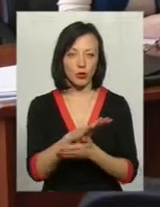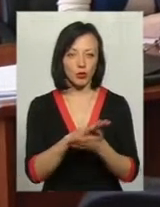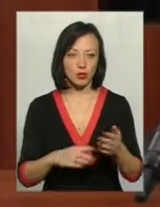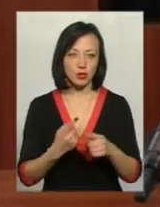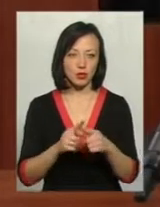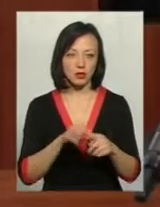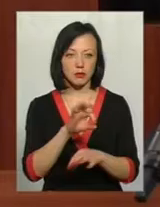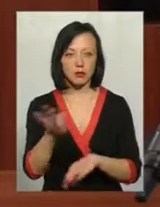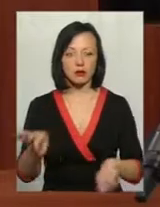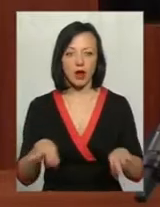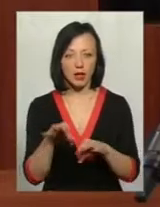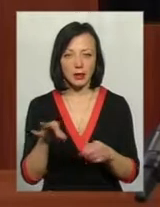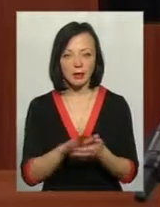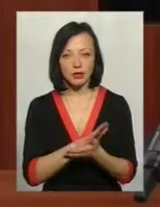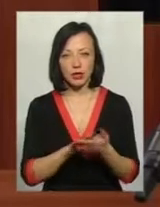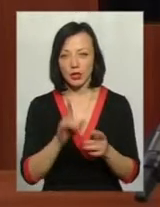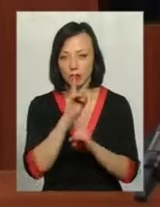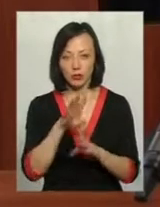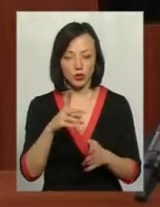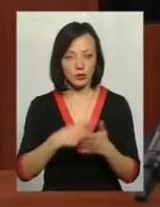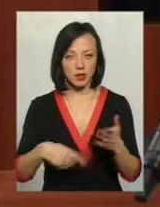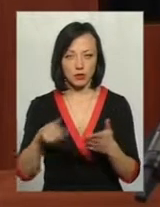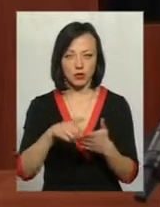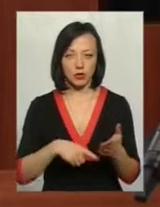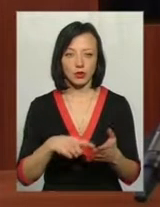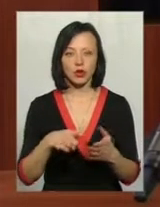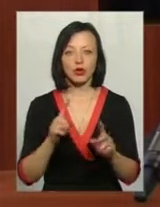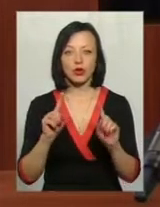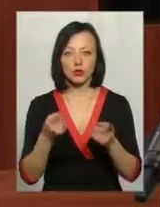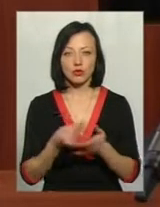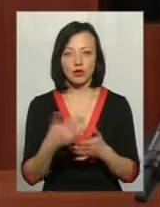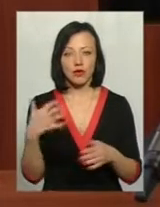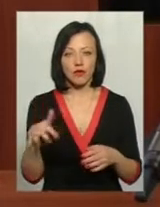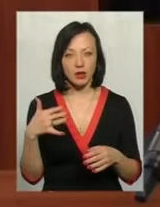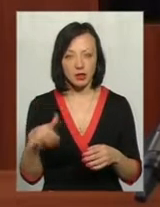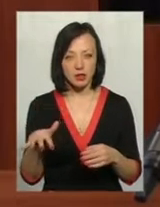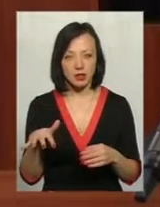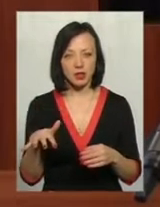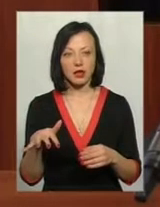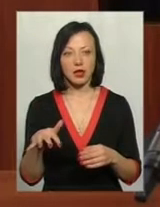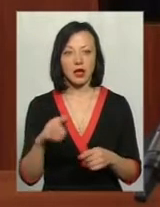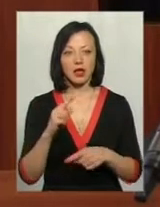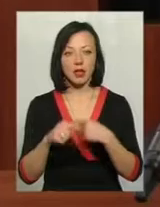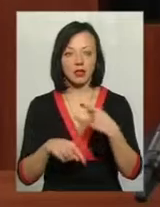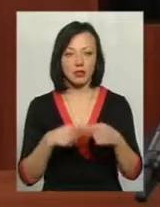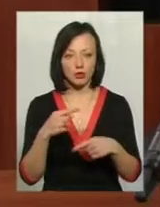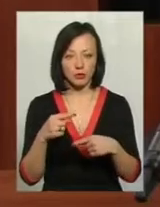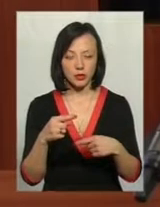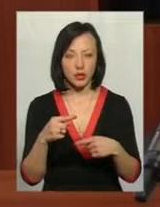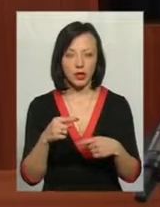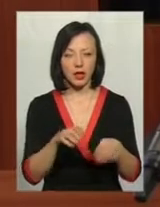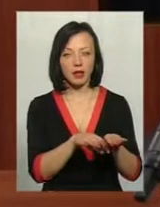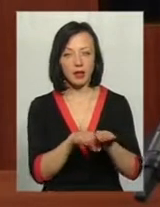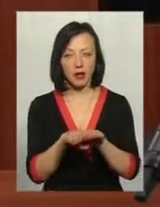проекти безкоштовні, безумовно. Ми не будемо їх скасовувати, хоча вони дуже дороговартісні. Наступний